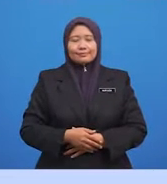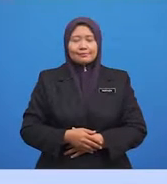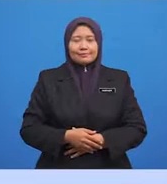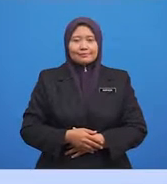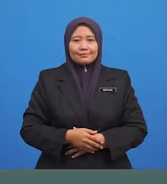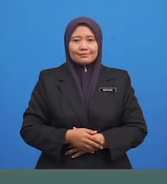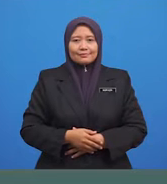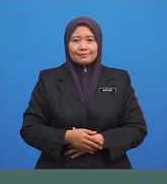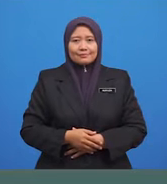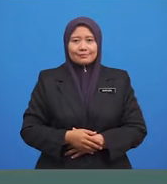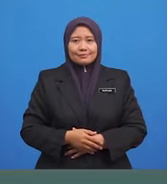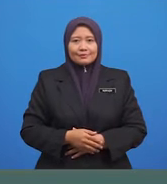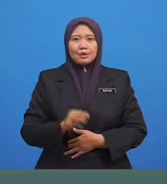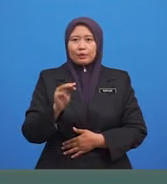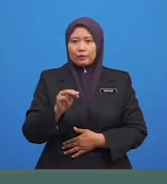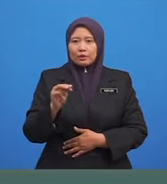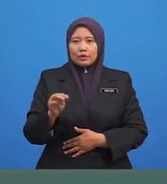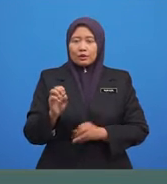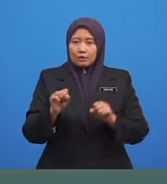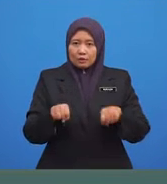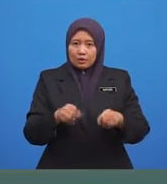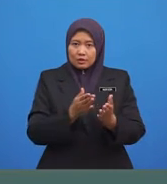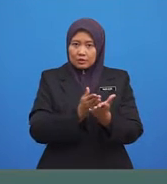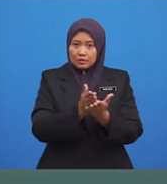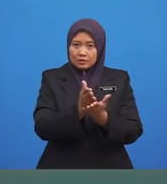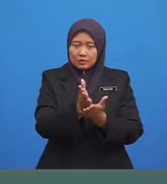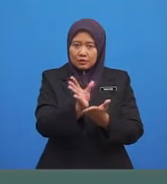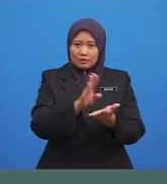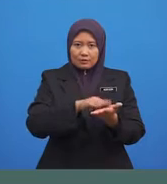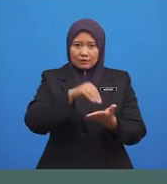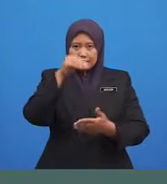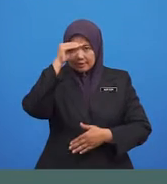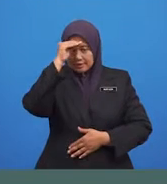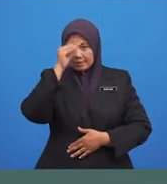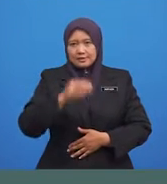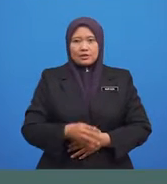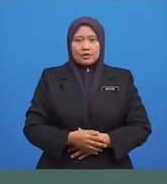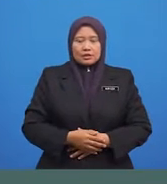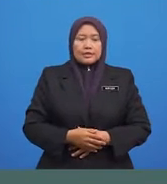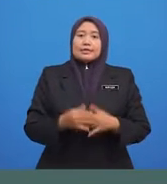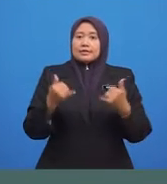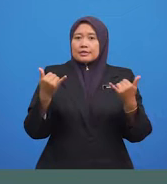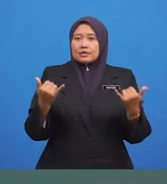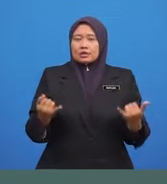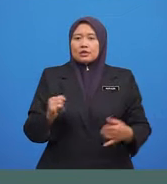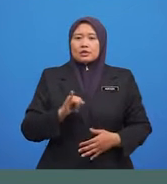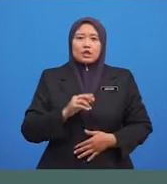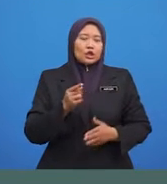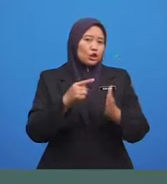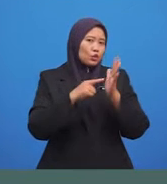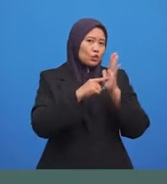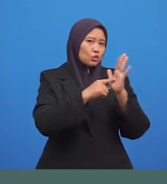Tahniah. Murid-murid, boleh kita teruskan pembelajaran kita? Sekarang, cikgu akan